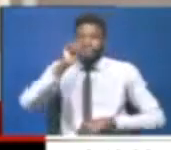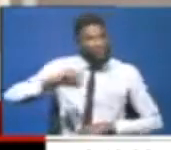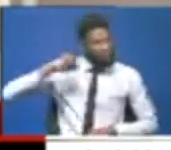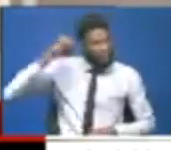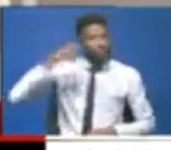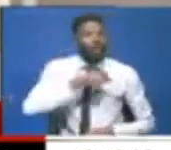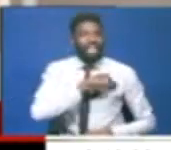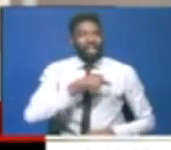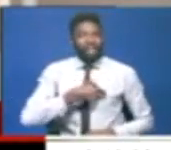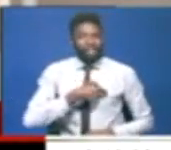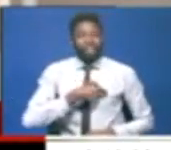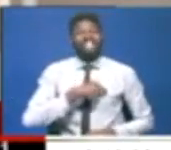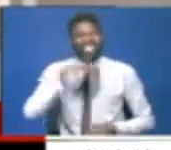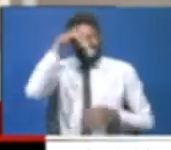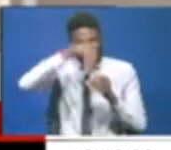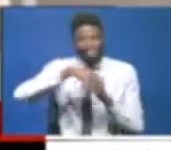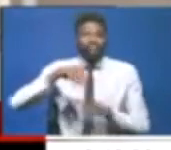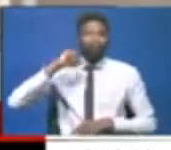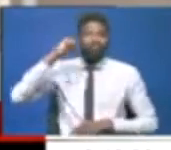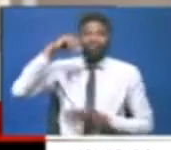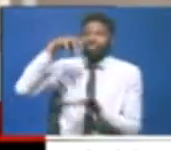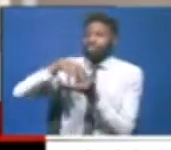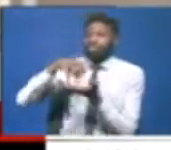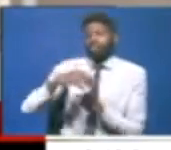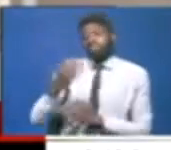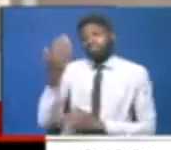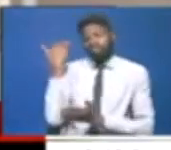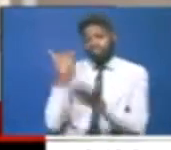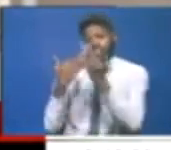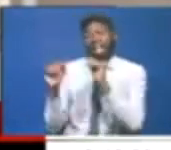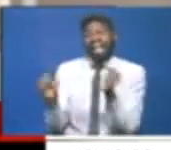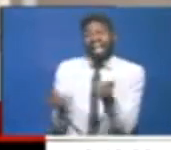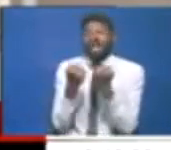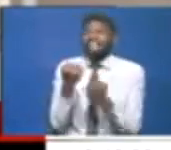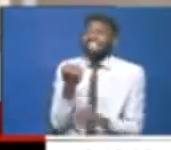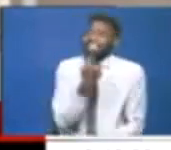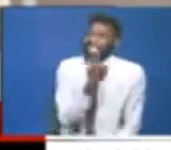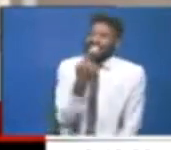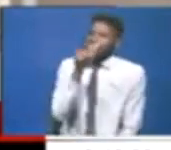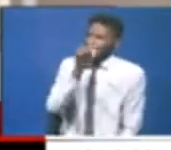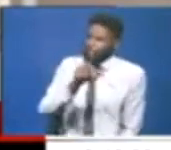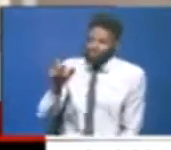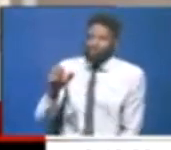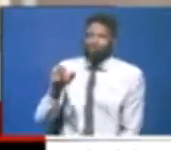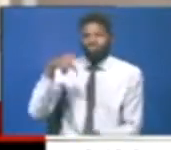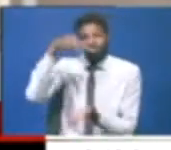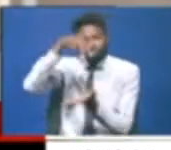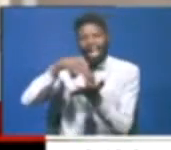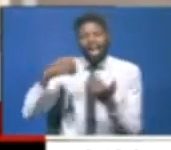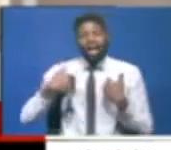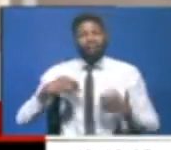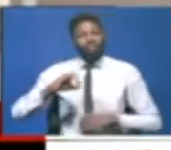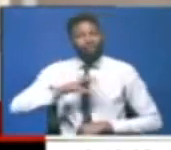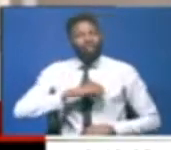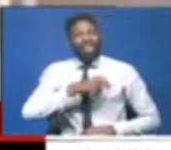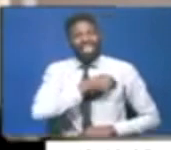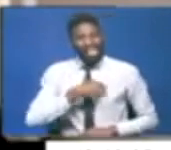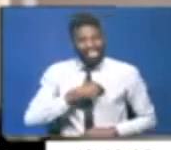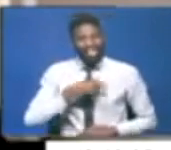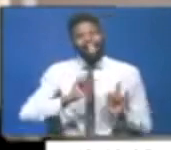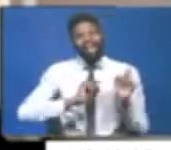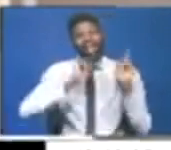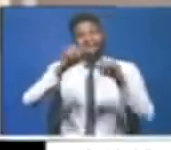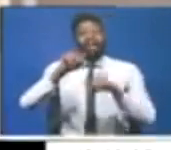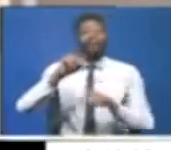hapo nyuma tumekuwa na ule mtindo wa kila mgombeaji anakuja na agent wake katika polling station. Kwa hivyo ukijaribu